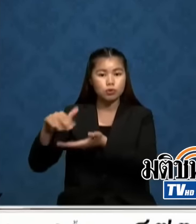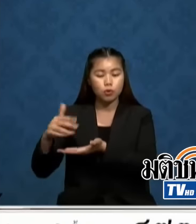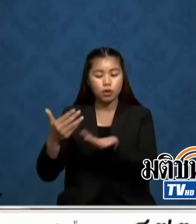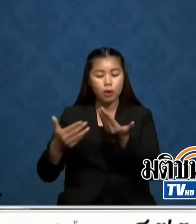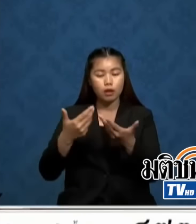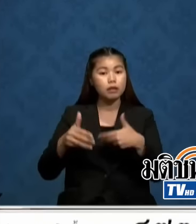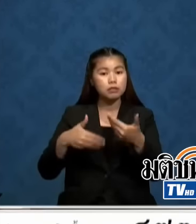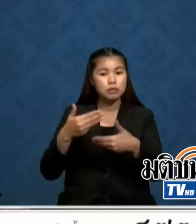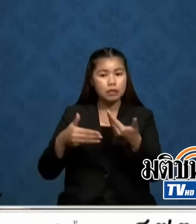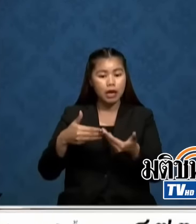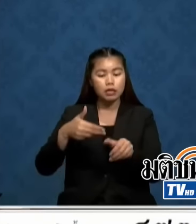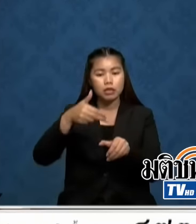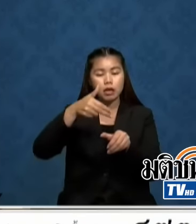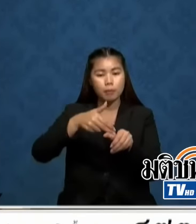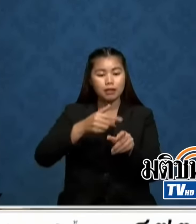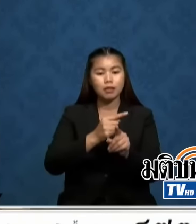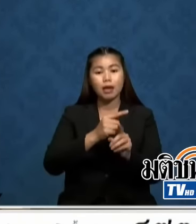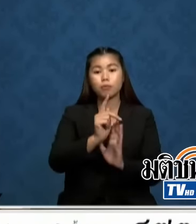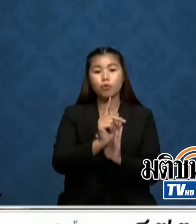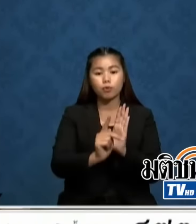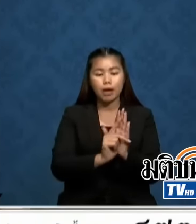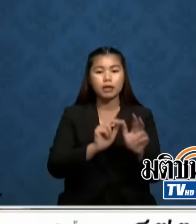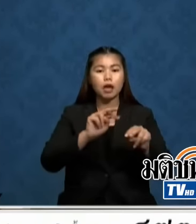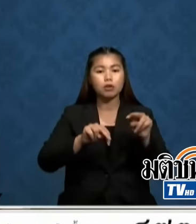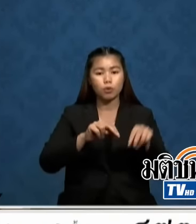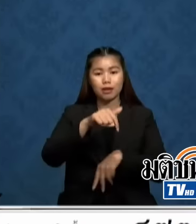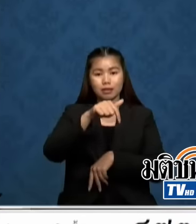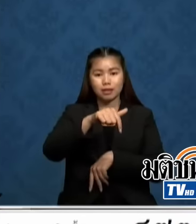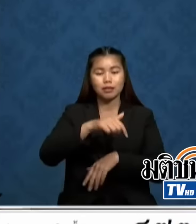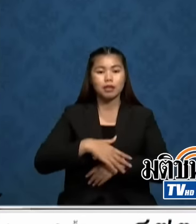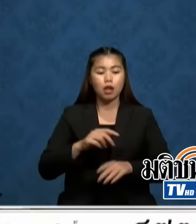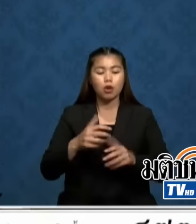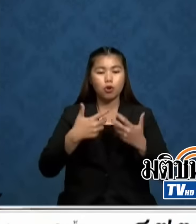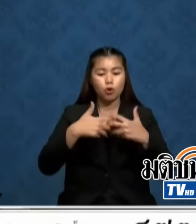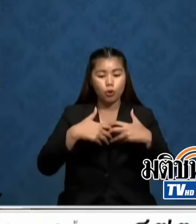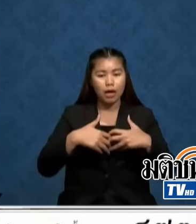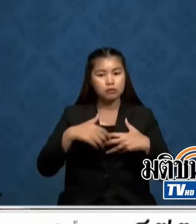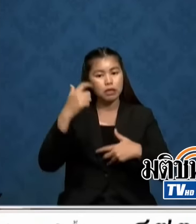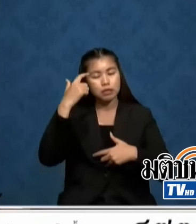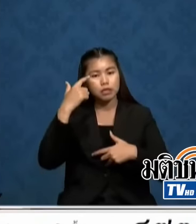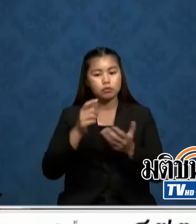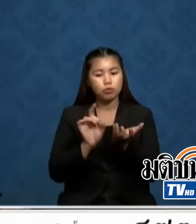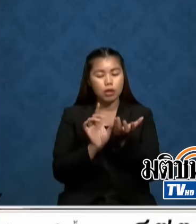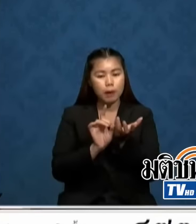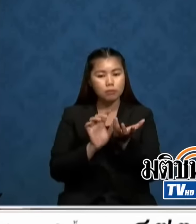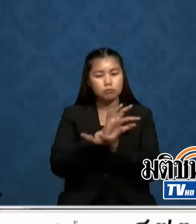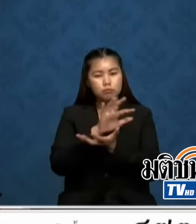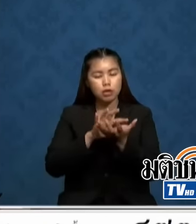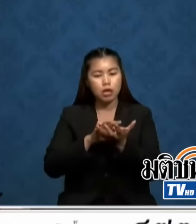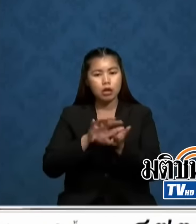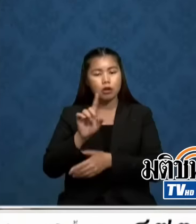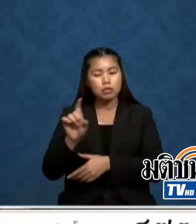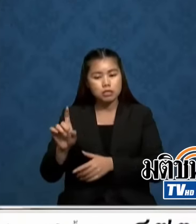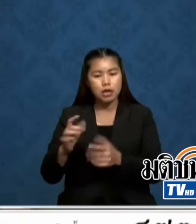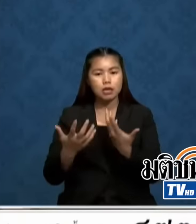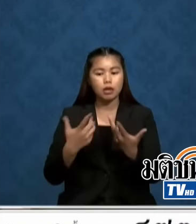การ์ดที่เป็นน้ำมันเชื้อเพลิงตามกฎหมายว่าด้วยการควบคุมน้ำมันเชื้อเพลิงโรงงานปรับคุณภาพของเสียรวมโรงงานประกอบ